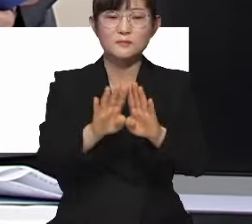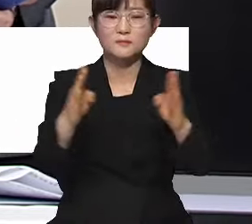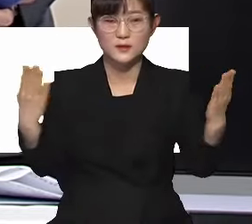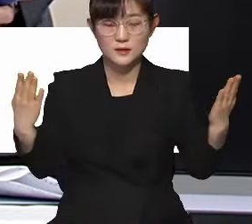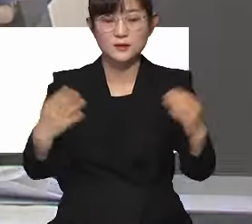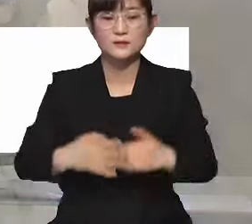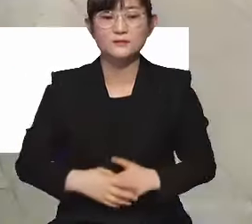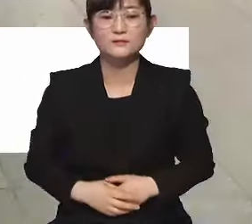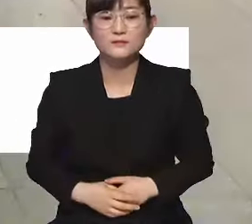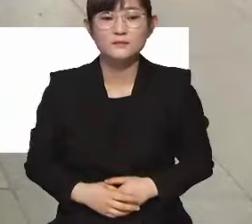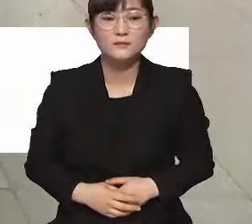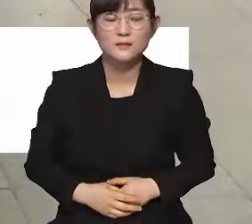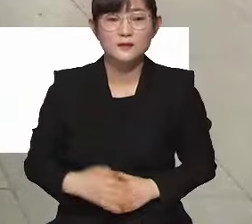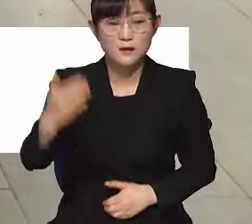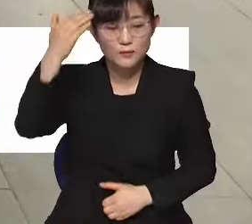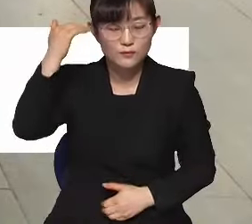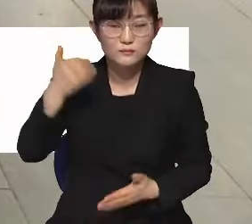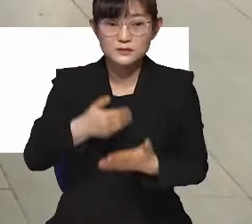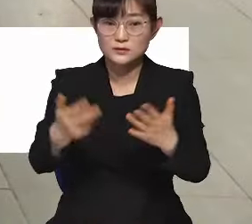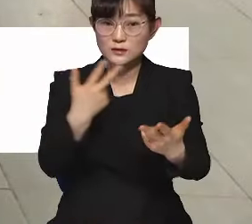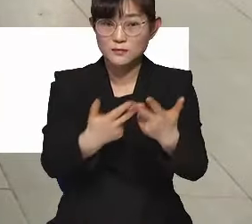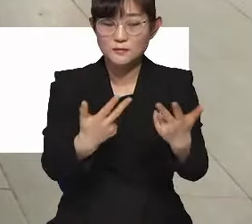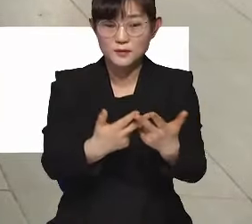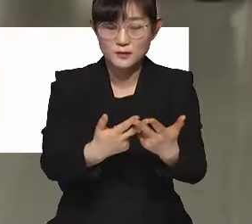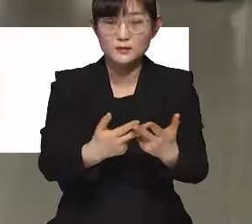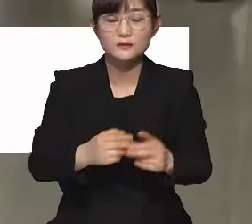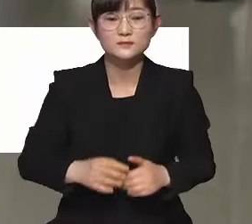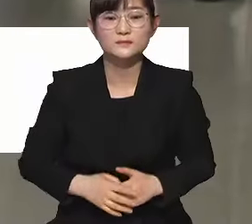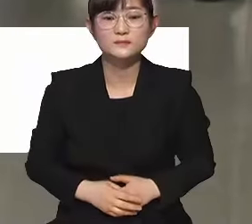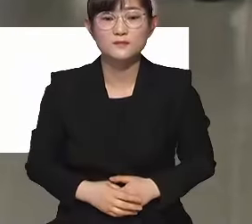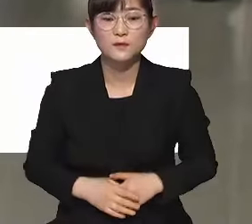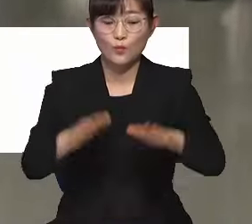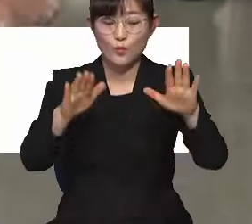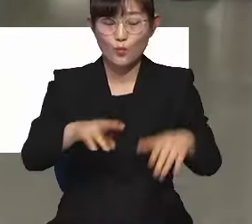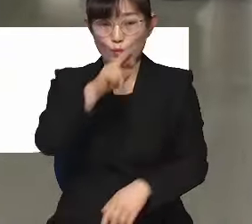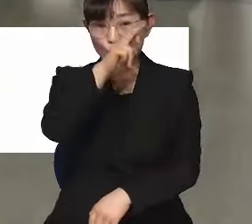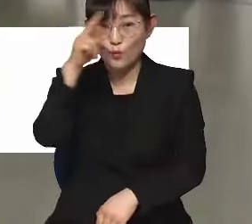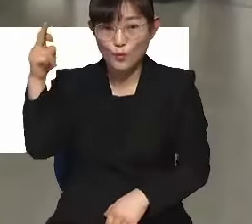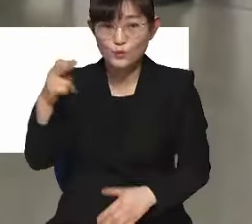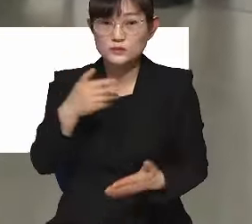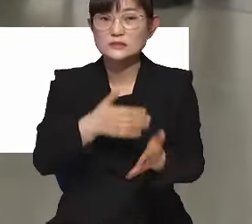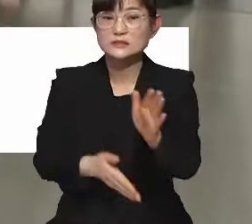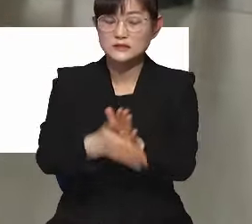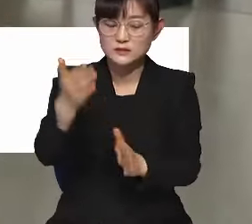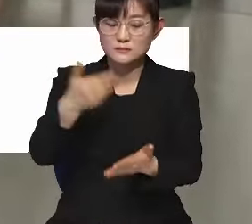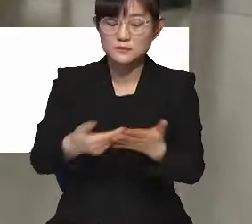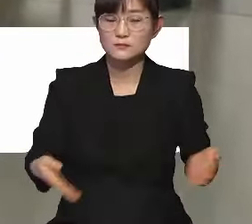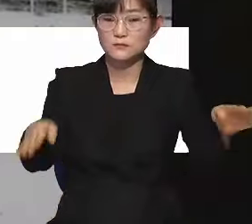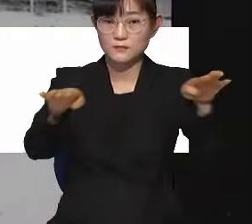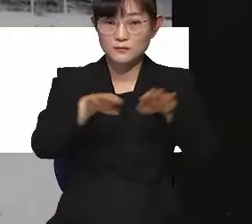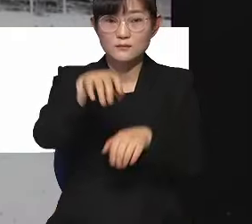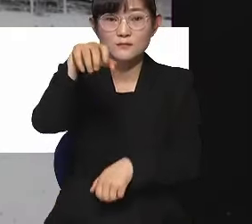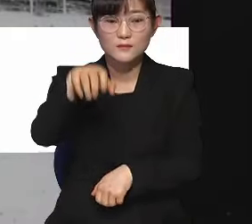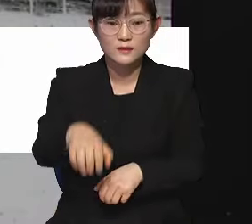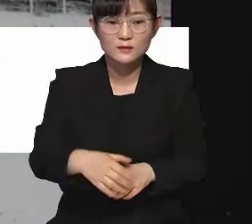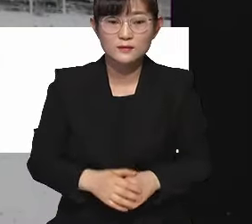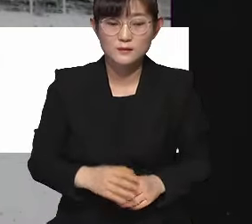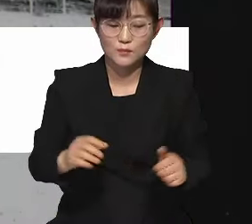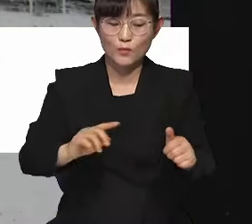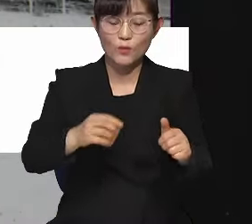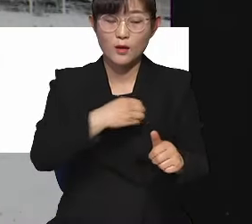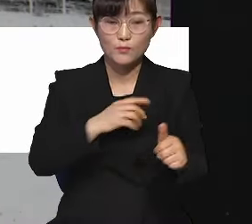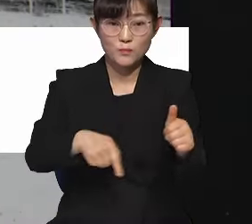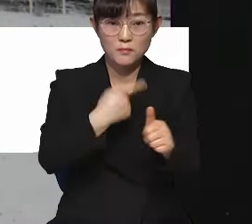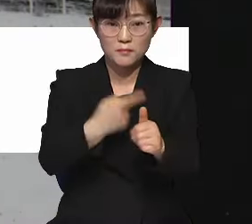올렸습니다. 한국미술협회 광주광역시 지회는 오늘 오후 시립미술관 금남로 분관에서 소속 회원들의